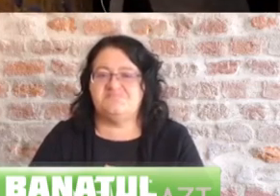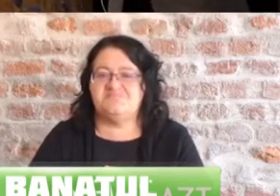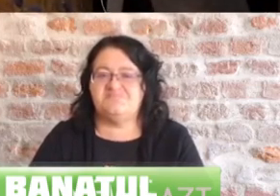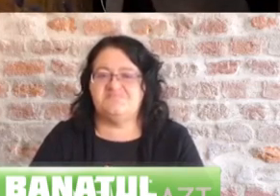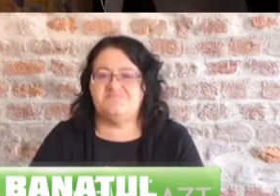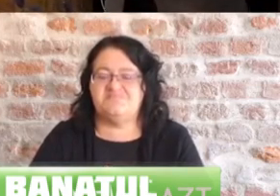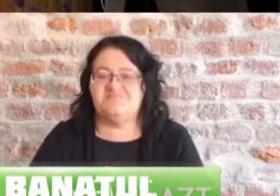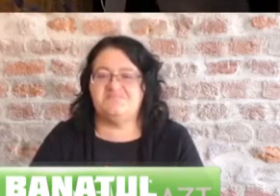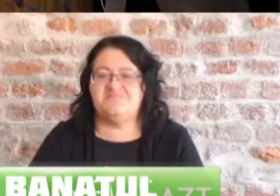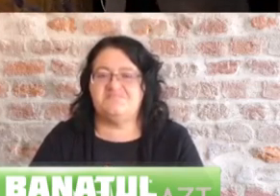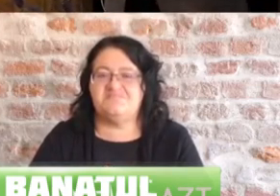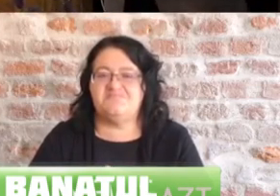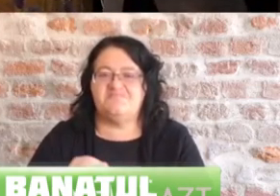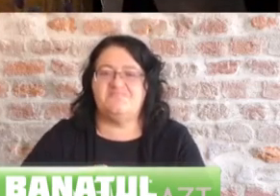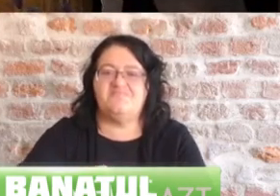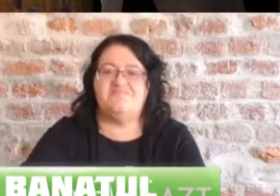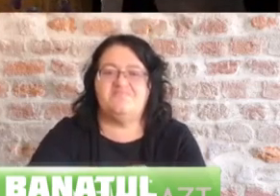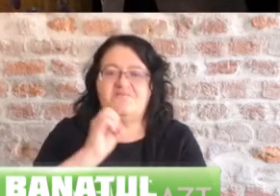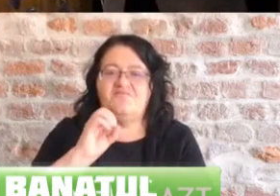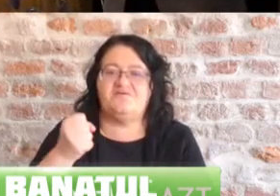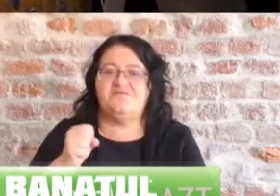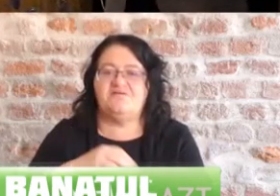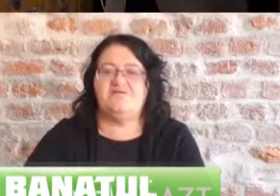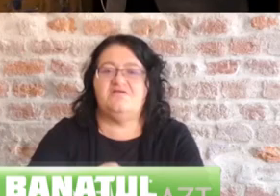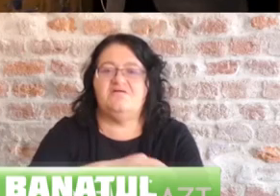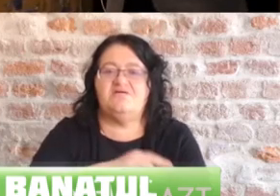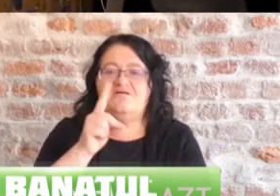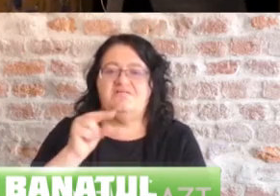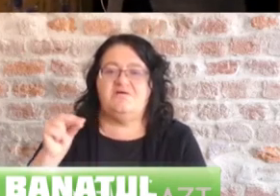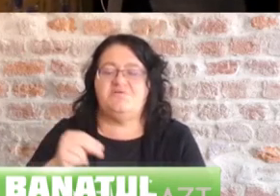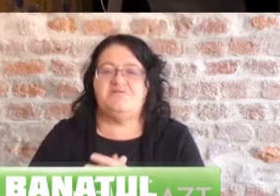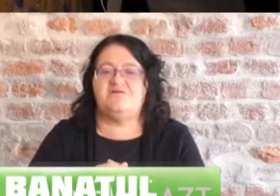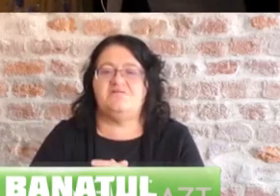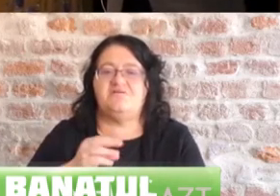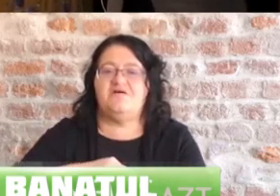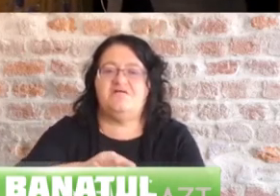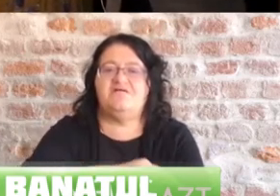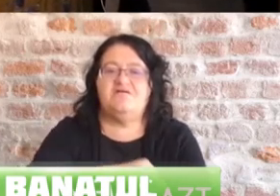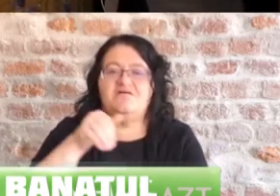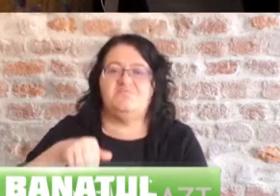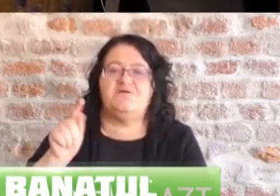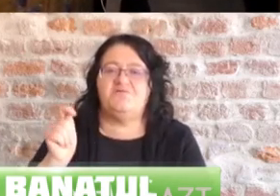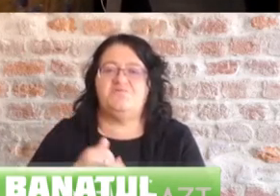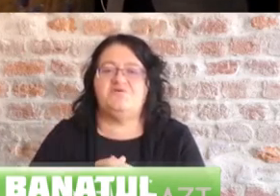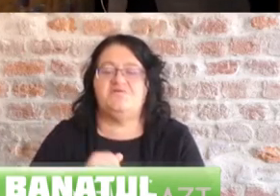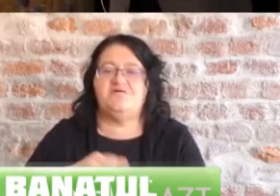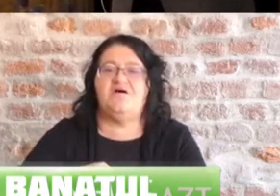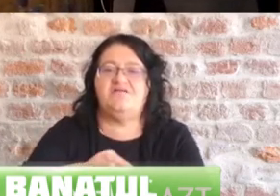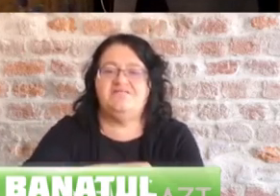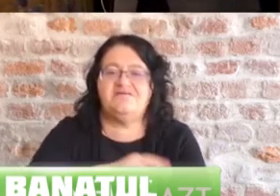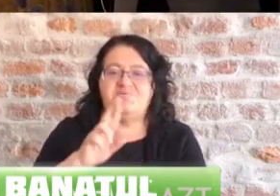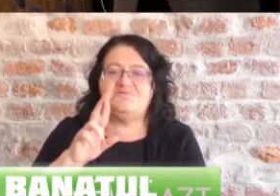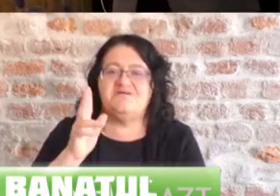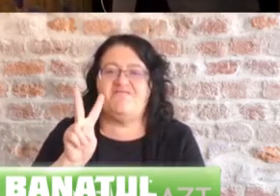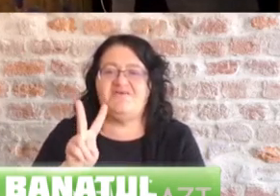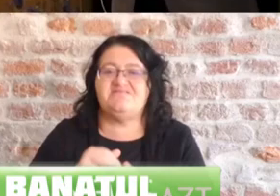Arhitect Mica Nilich, arhitect Ovidiu Serghe, arhitect Daria Petrașcu, arhitect Mihnea Tudor, arhitect